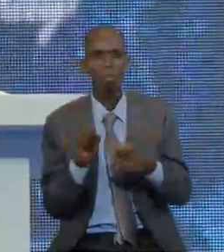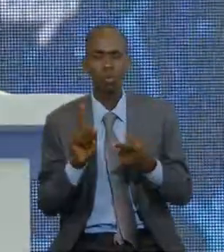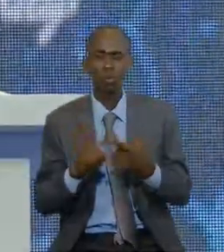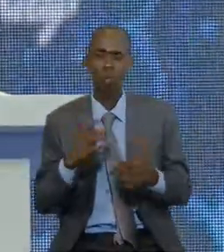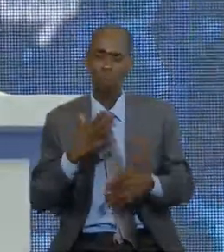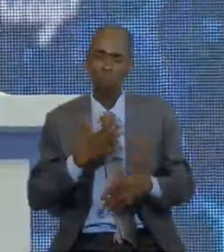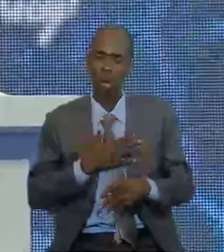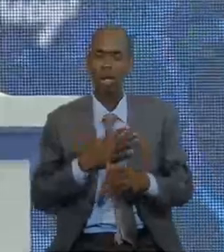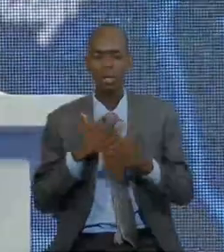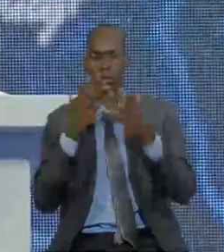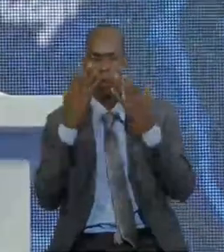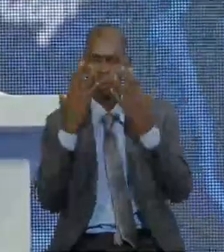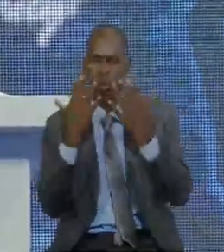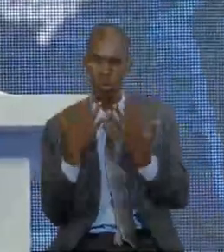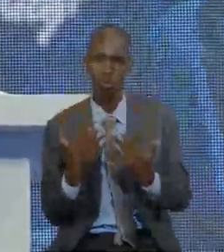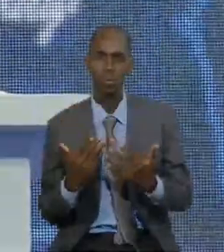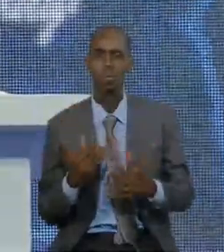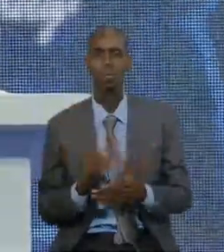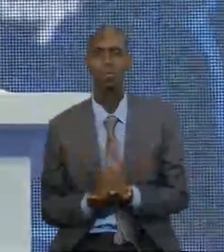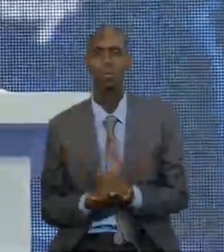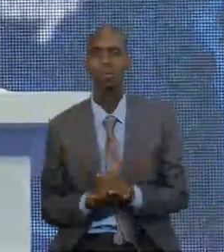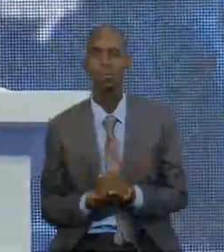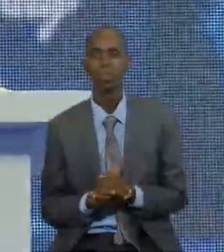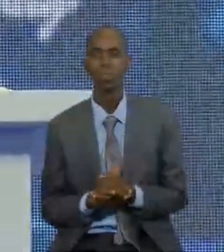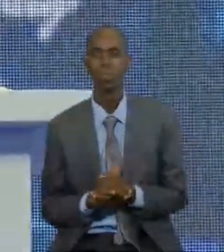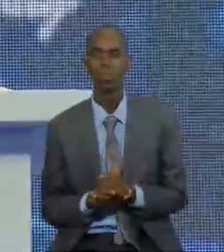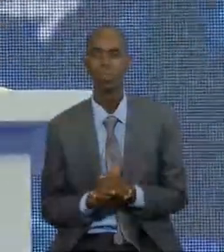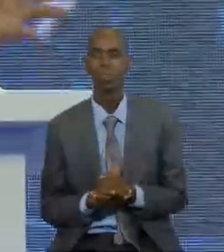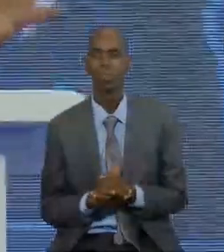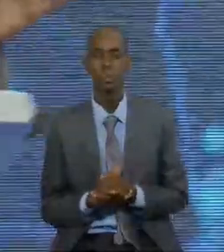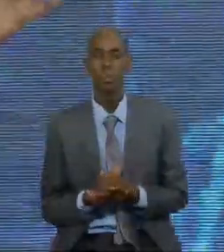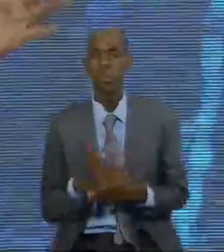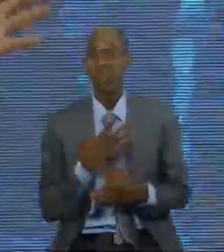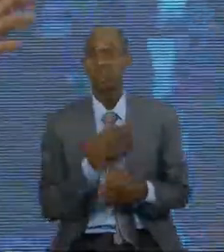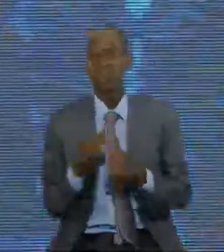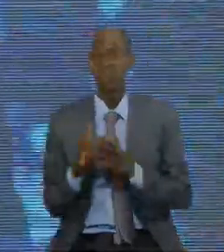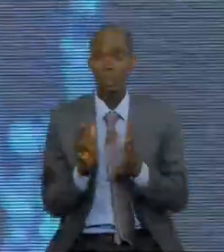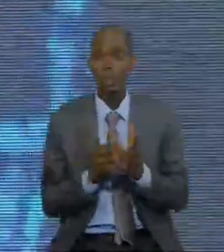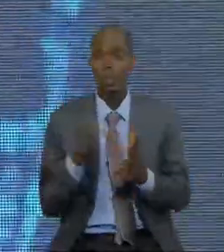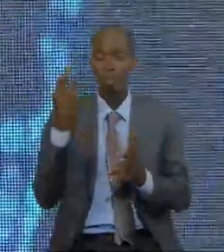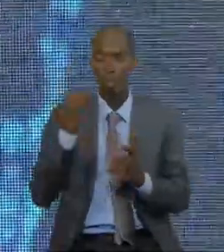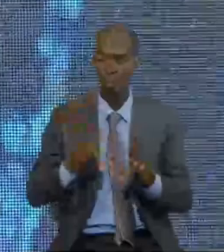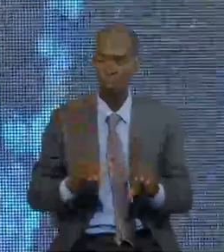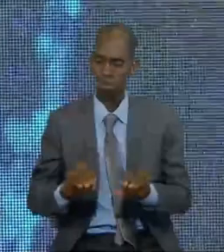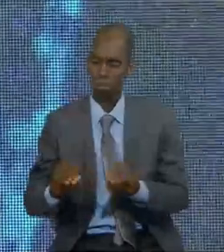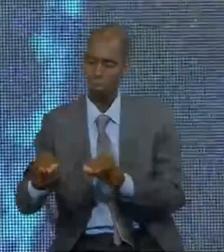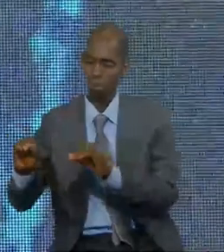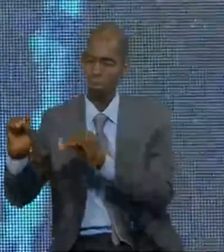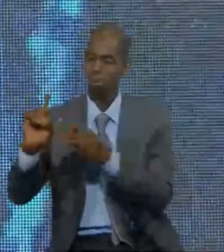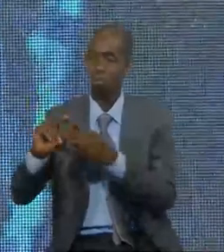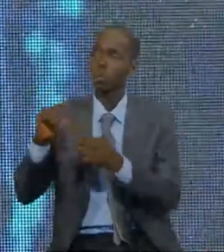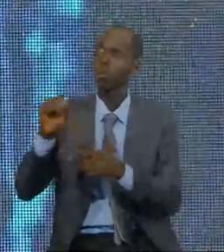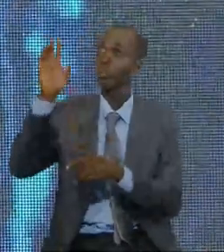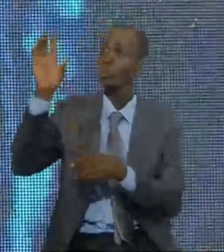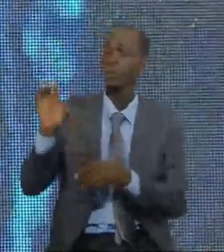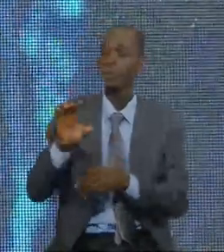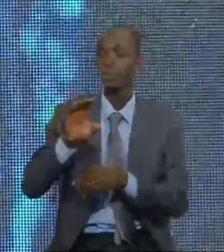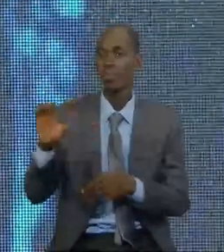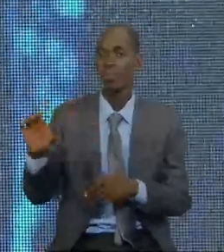regardez voyez s'il a une douleur pareille à ma douleur et Jésus allait à la croix